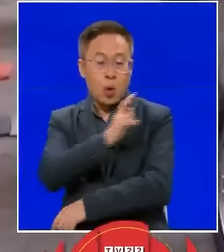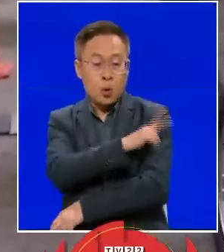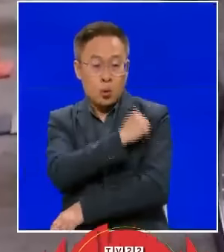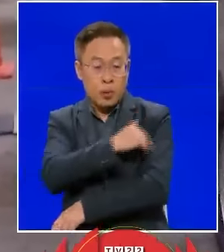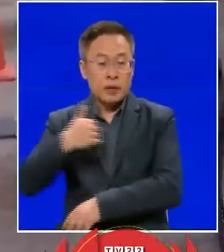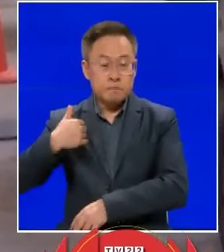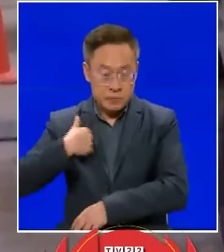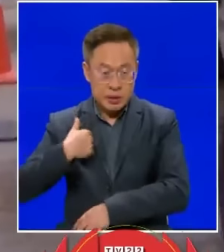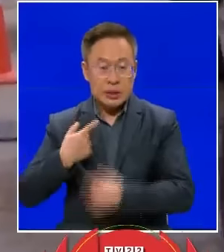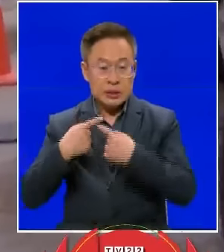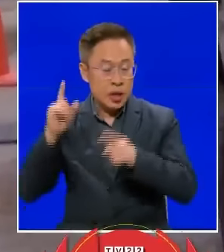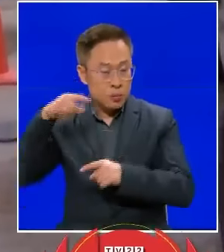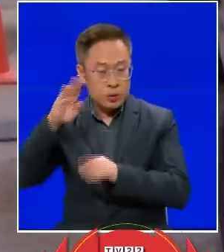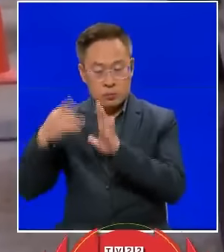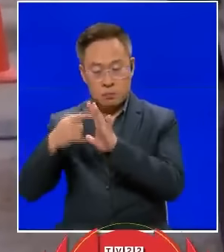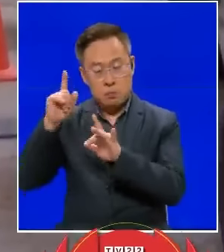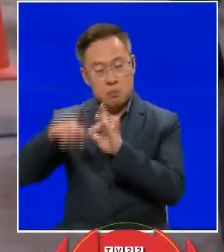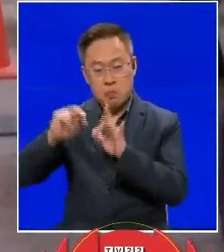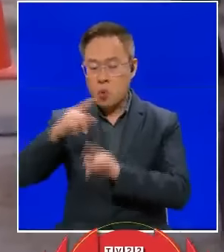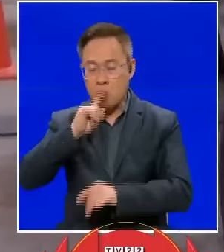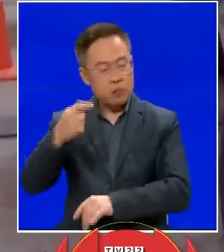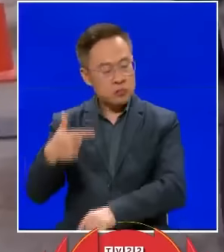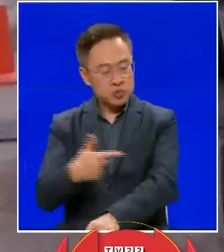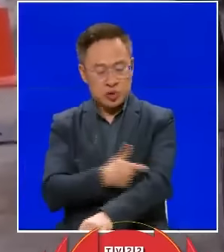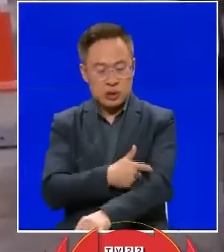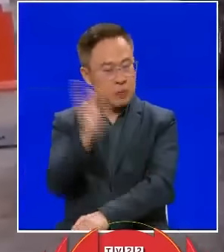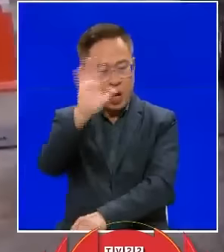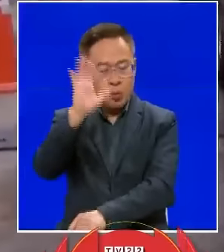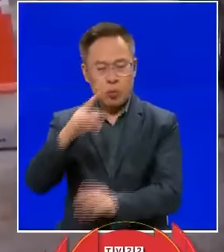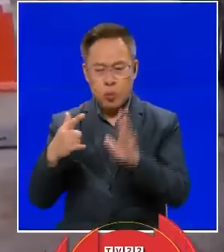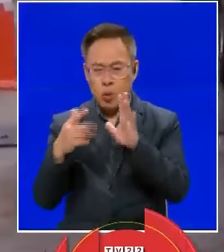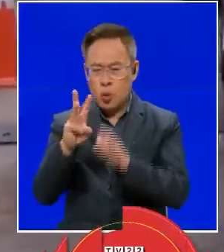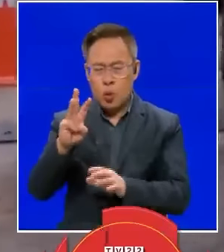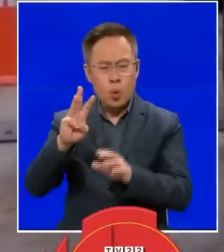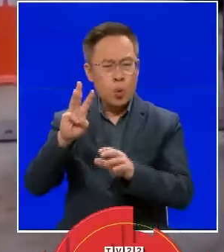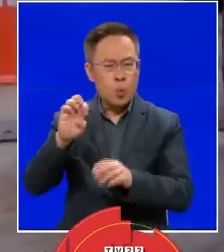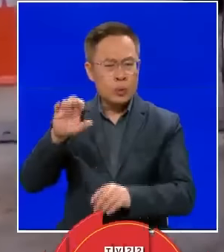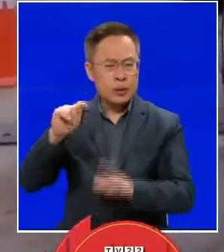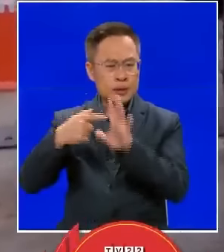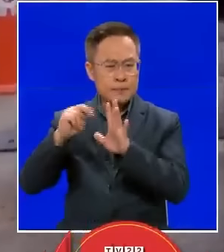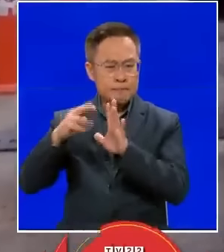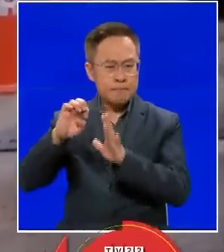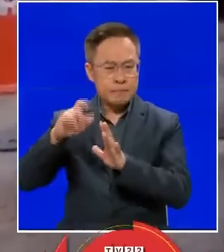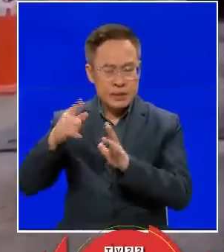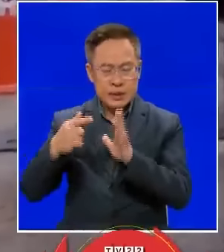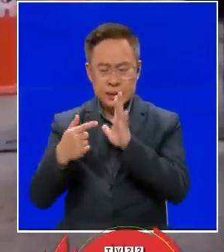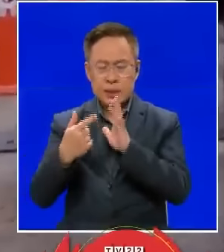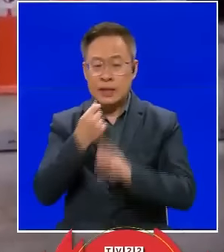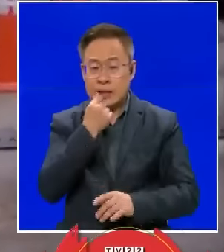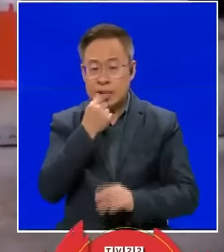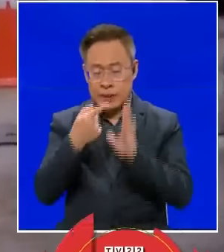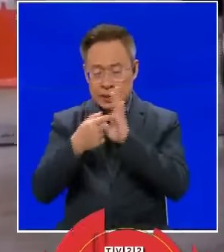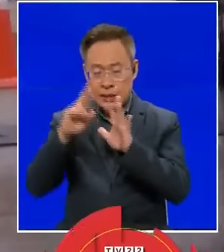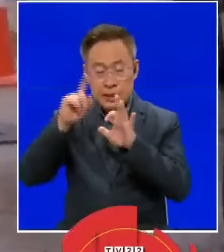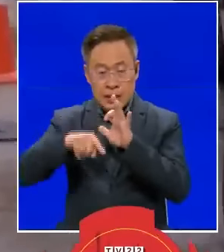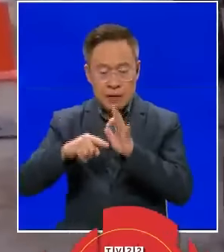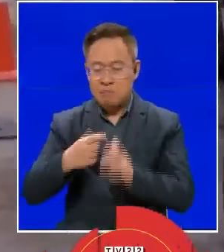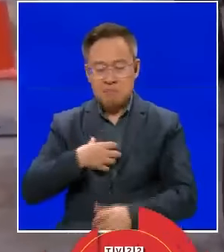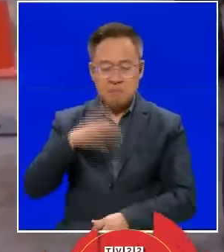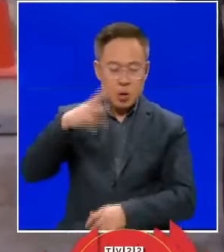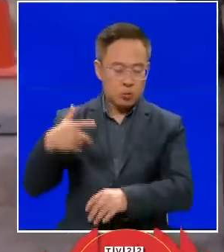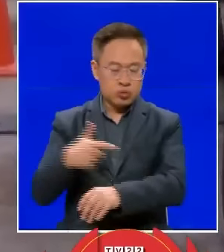บุ้งปฏิเสธที่จะไม่รับเอ่อทางผู้ตรวจราชการกรมนะคะนายแพทย์สมภพยังพูดด้วยว่าลักษณะของคนที่อดอาหารมาระยะ